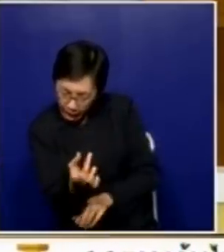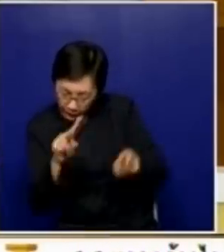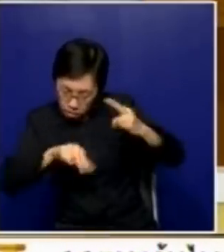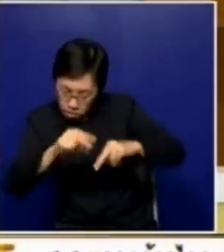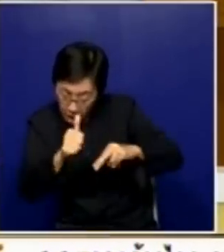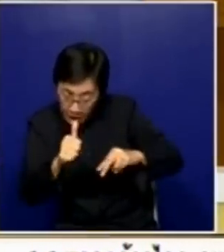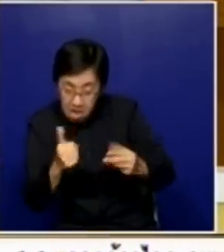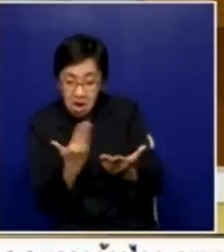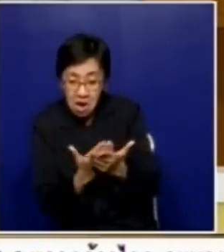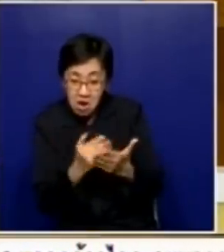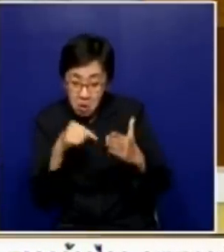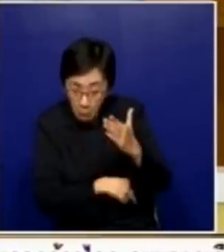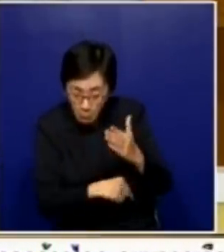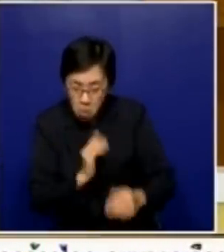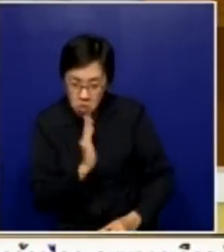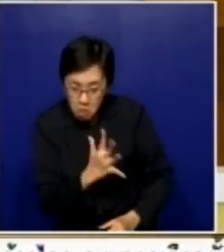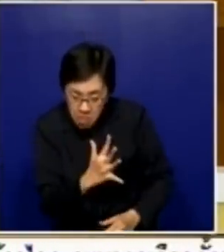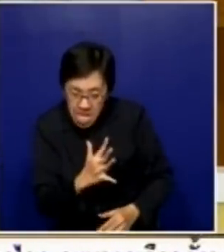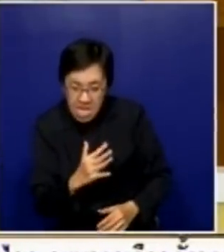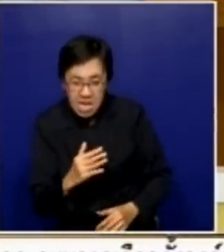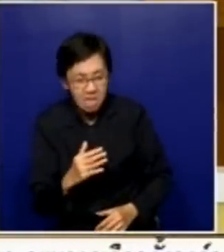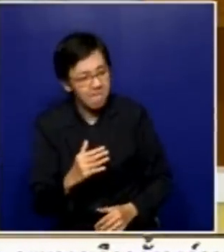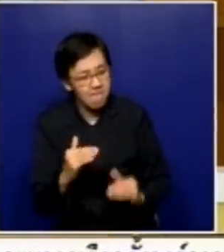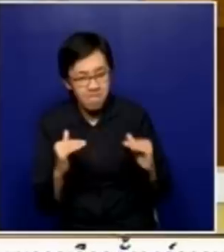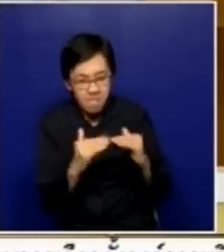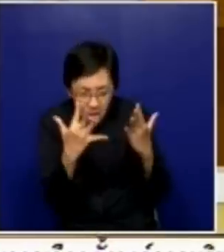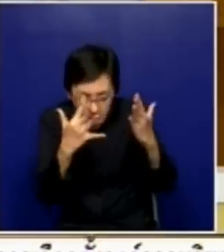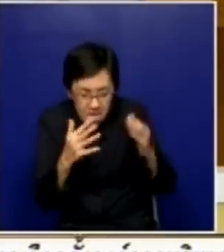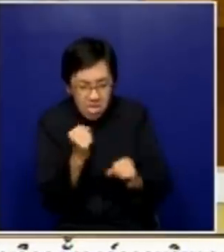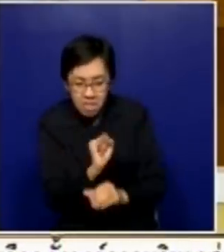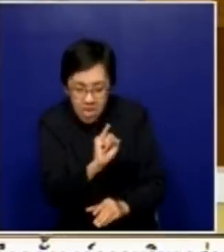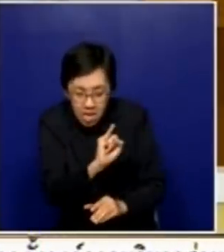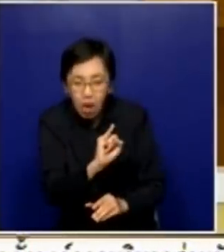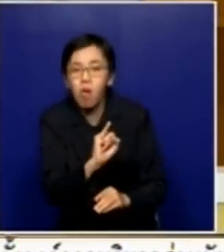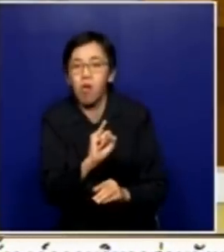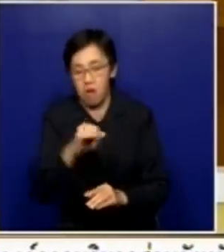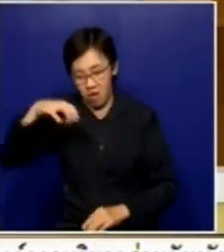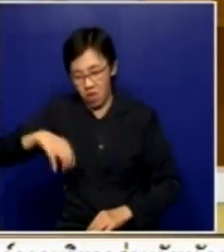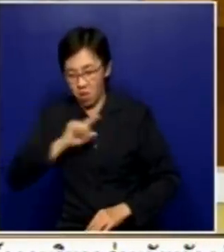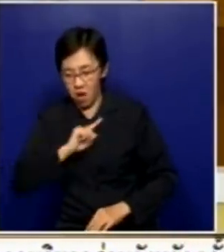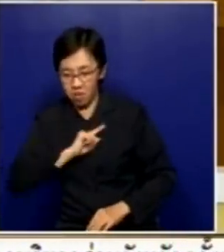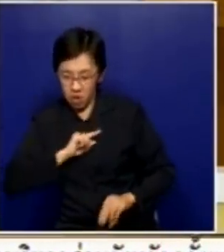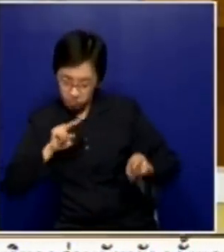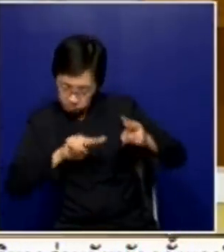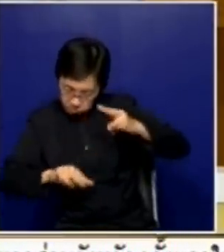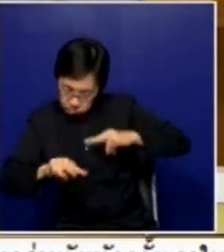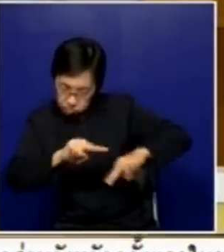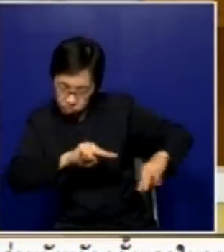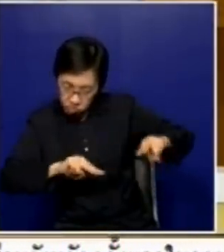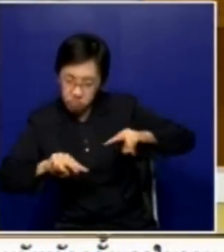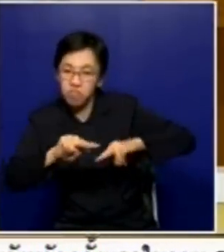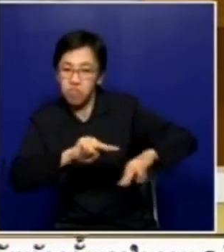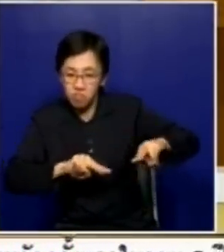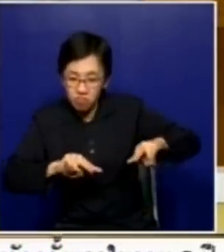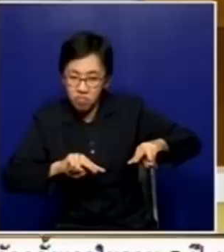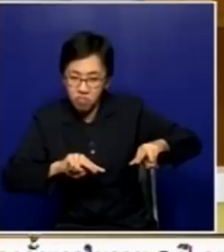ทจริตคอรัชั่นหรอมีการใช้อนจโยไม่ชอบจะมีองคกรที่มีหน้าที่มอำนาจโดยตรงในการเข้ามาตรจสอ